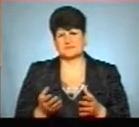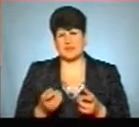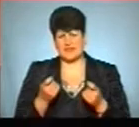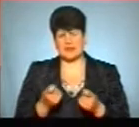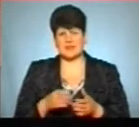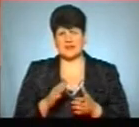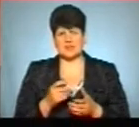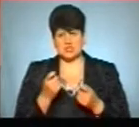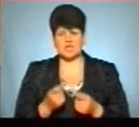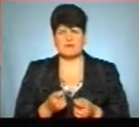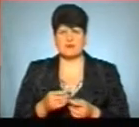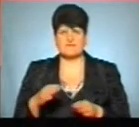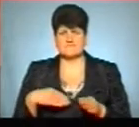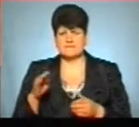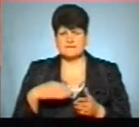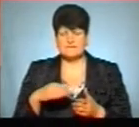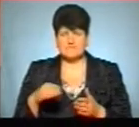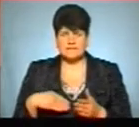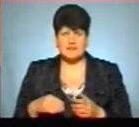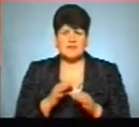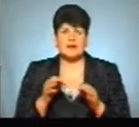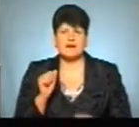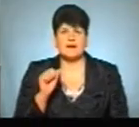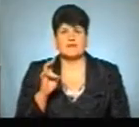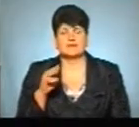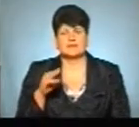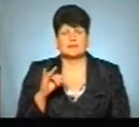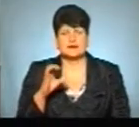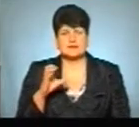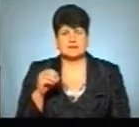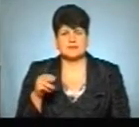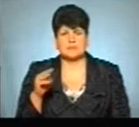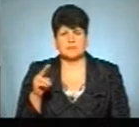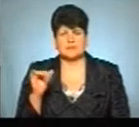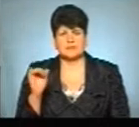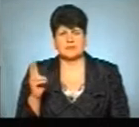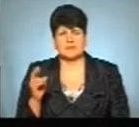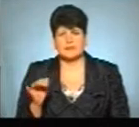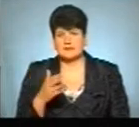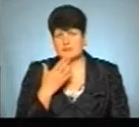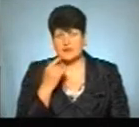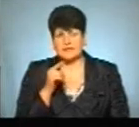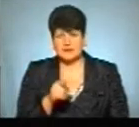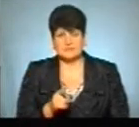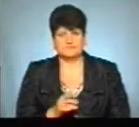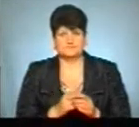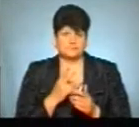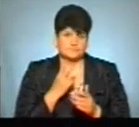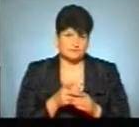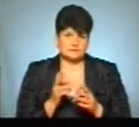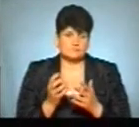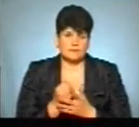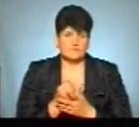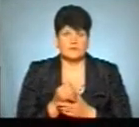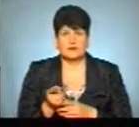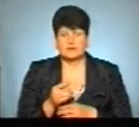найдешевша. Тобто жодної антисептичної обробки цих спилів. Звісно, там заводяться гриби, ми можемо знайти по Тернополю